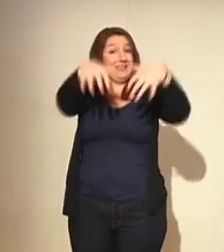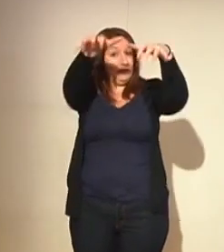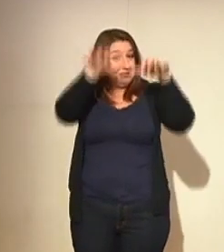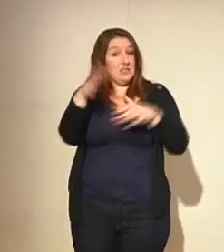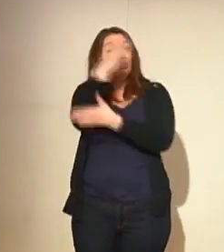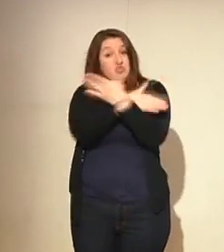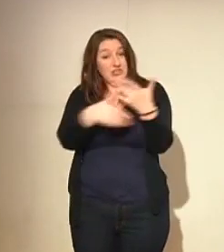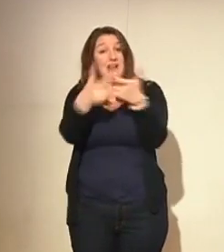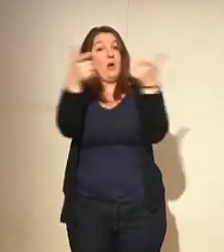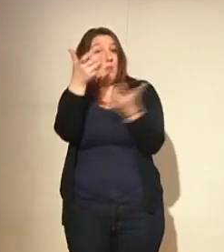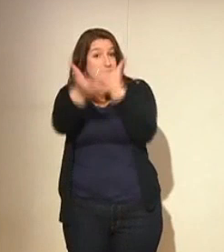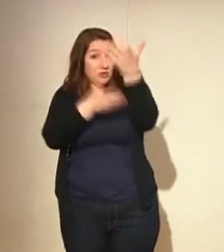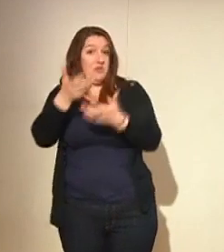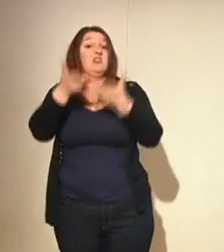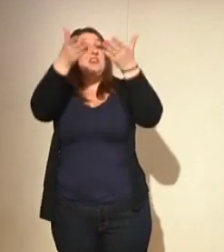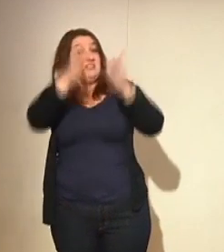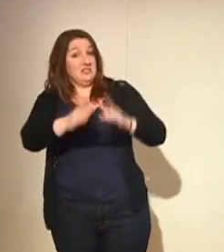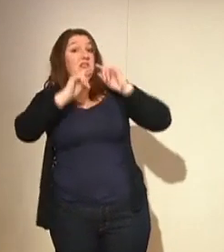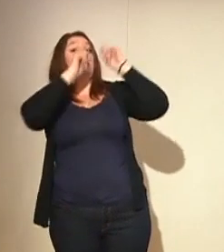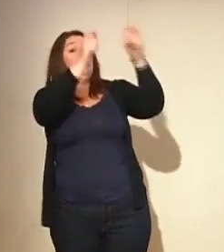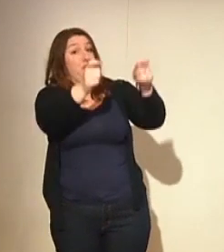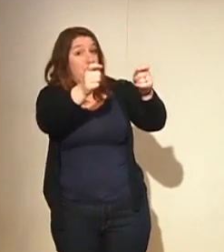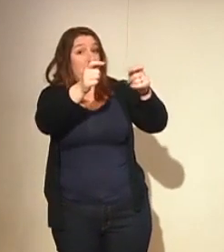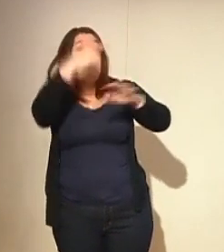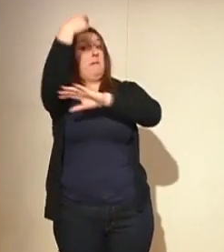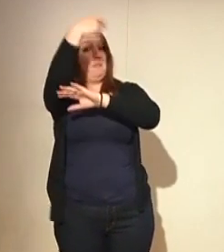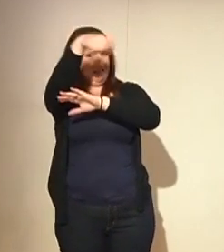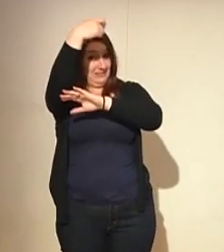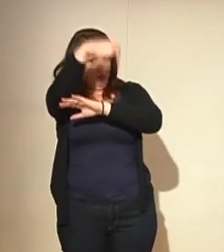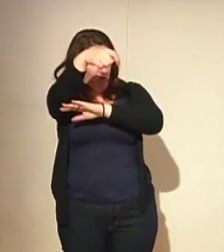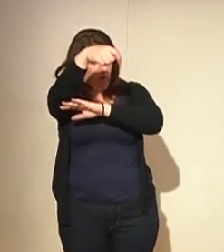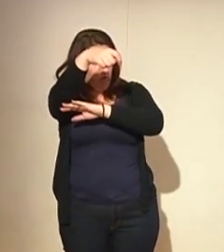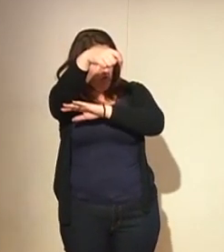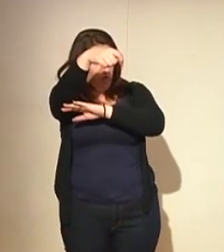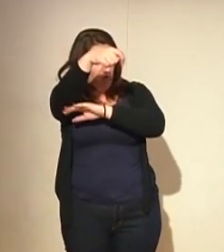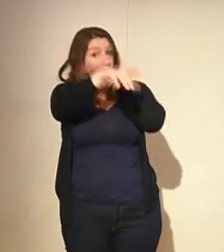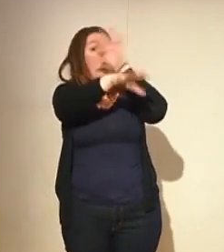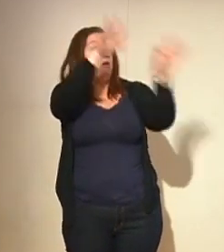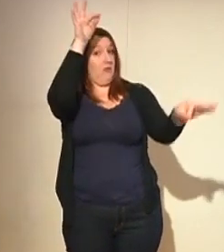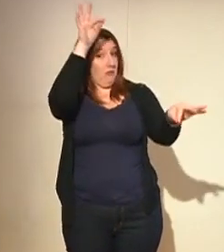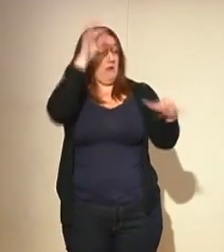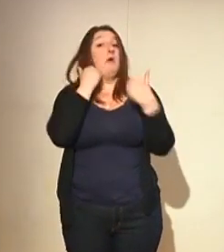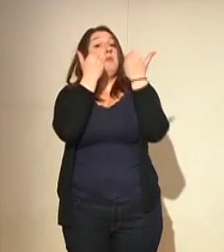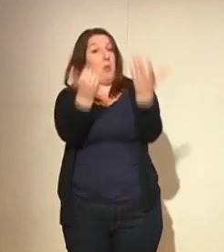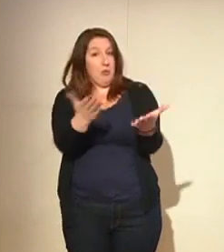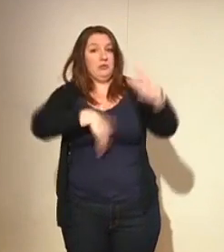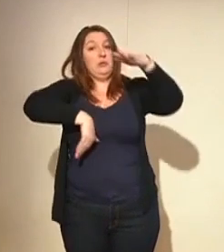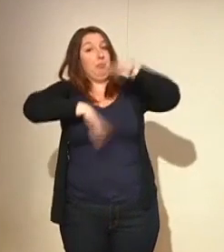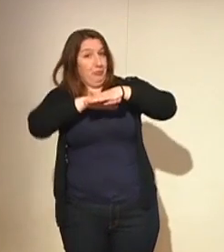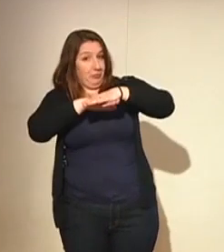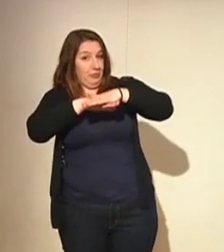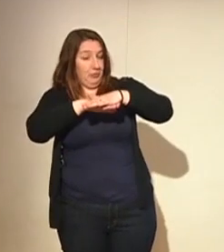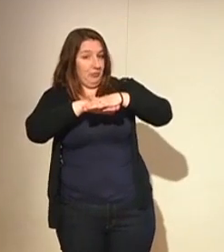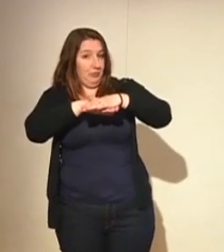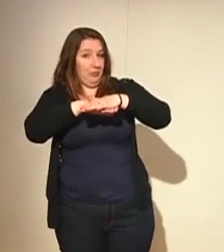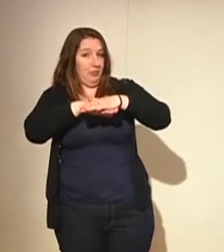chauffage décidait de nommer représentant de la ville de Grenoble président de son conseil d'administration à percevoir à le représenter